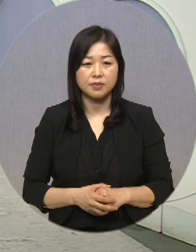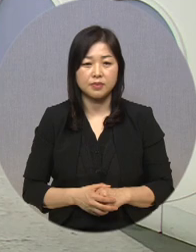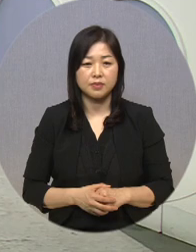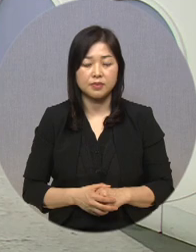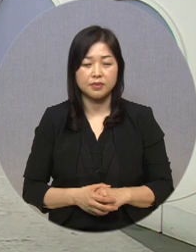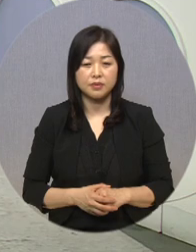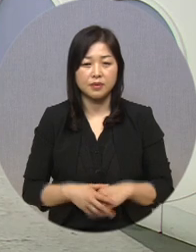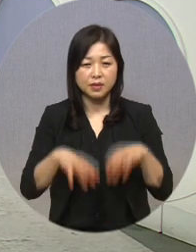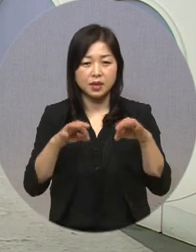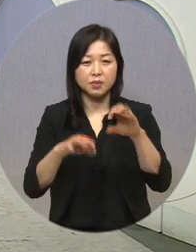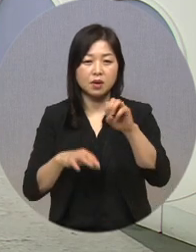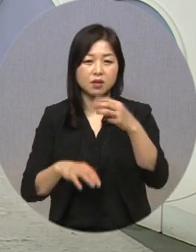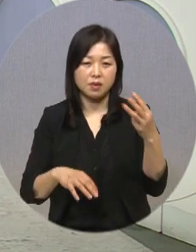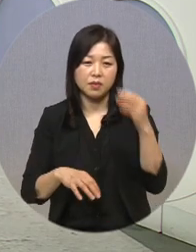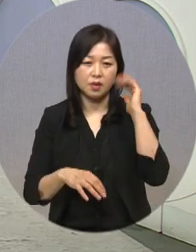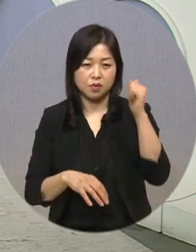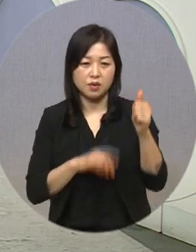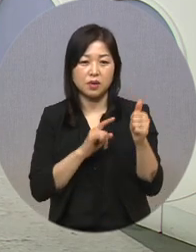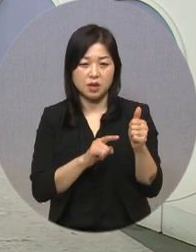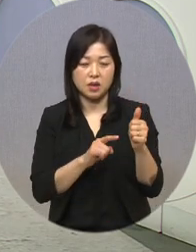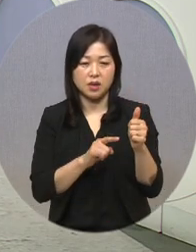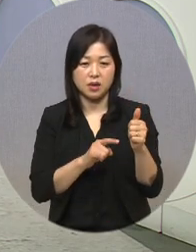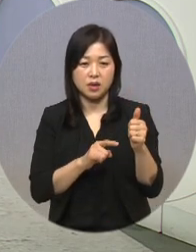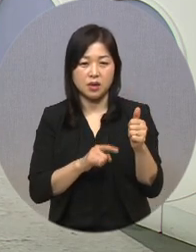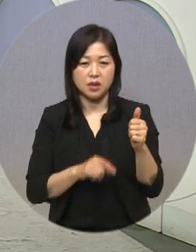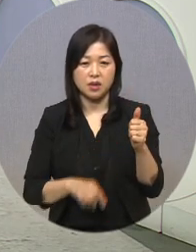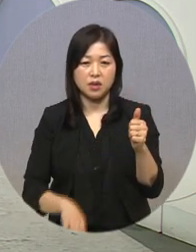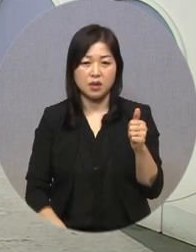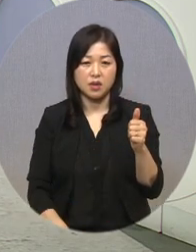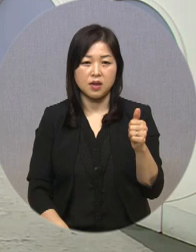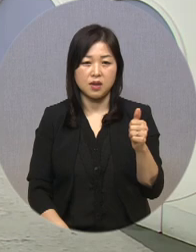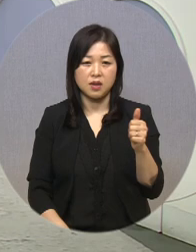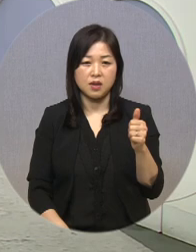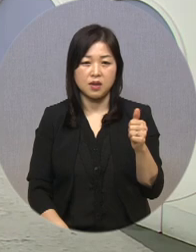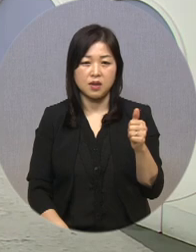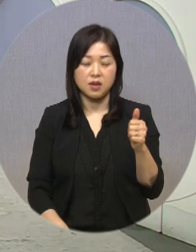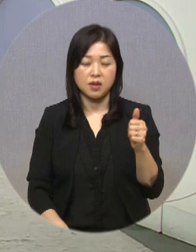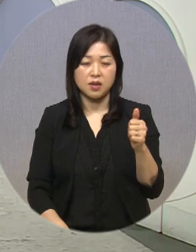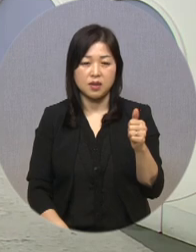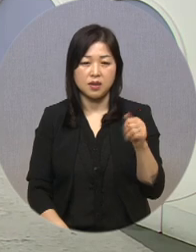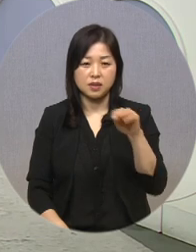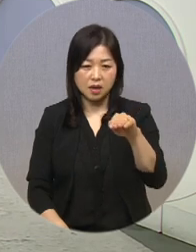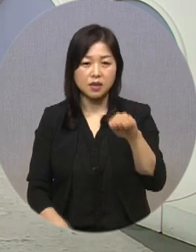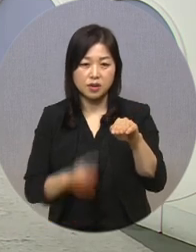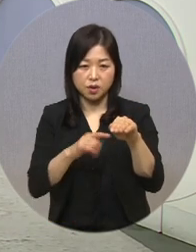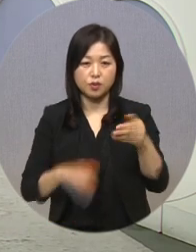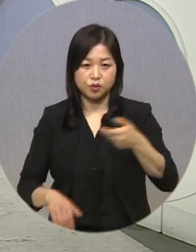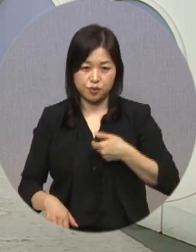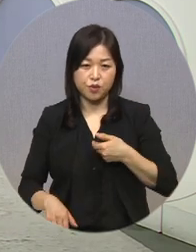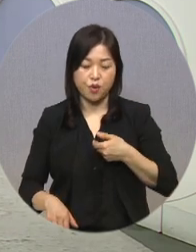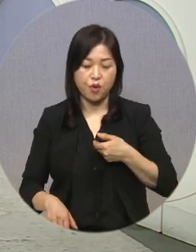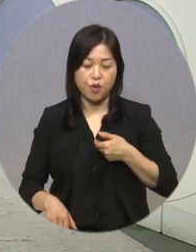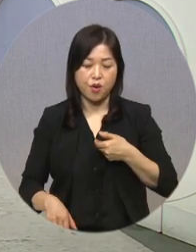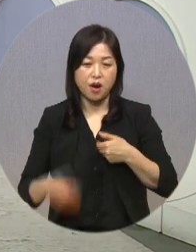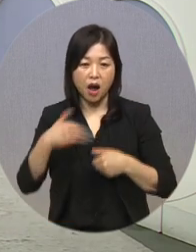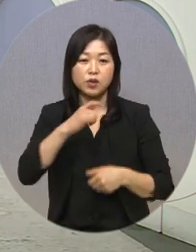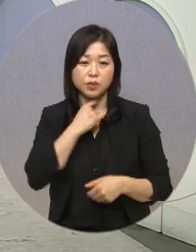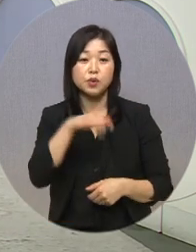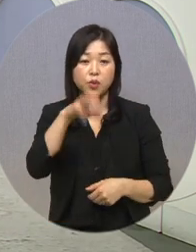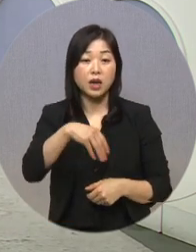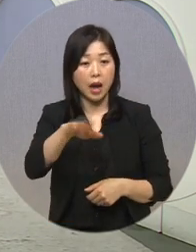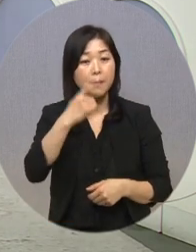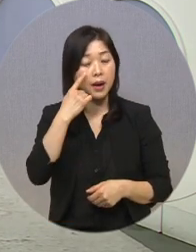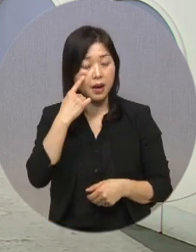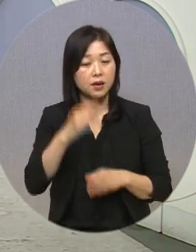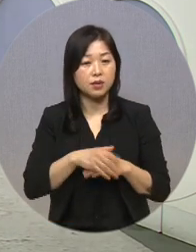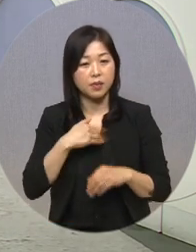김영삼 대통령이니까 차를 빌려주고 가고 싶은데 가라 그래서 청원국민학교를 갔습니다. 내가 살던 데를 네. 집은